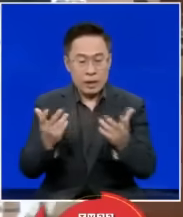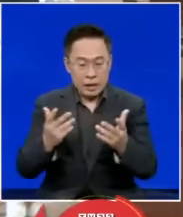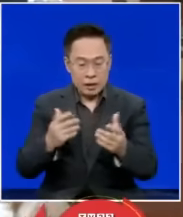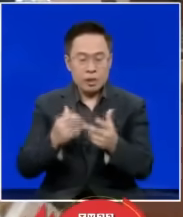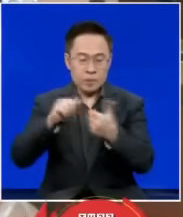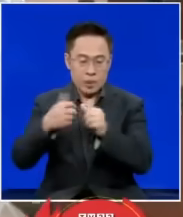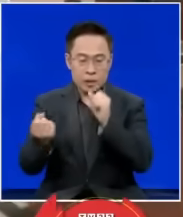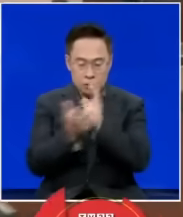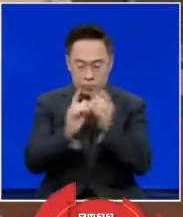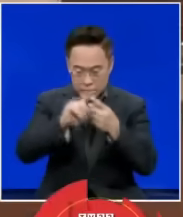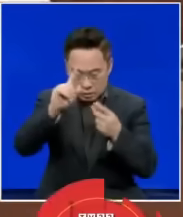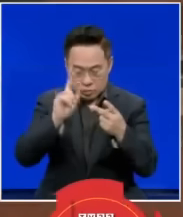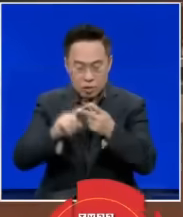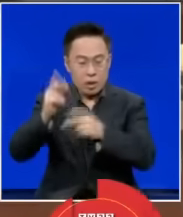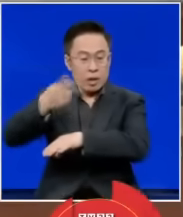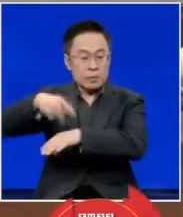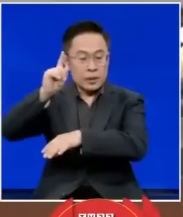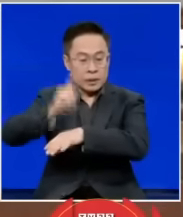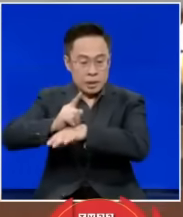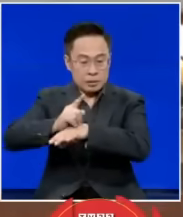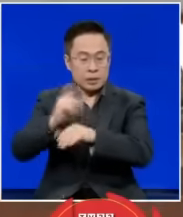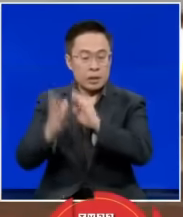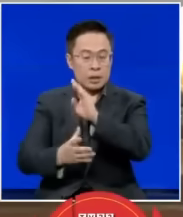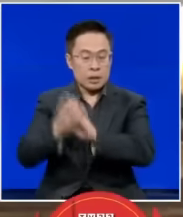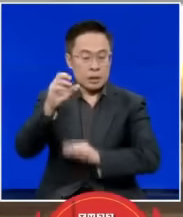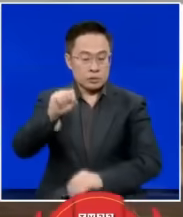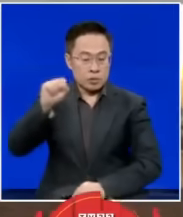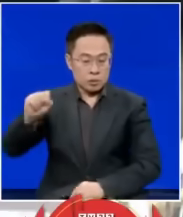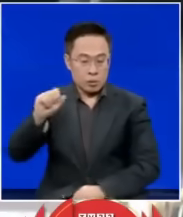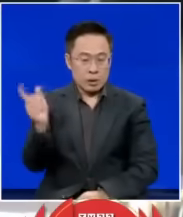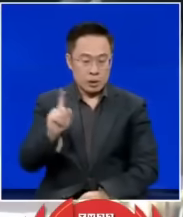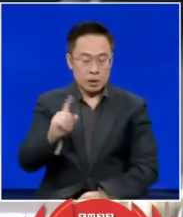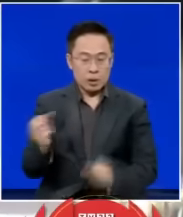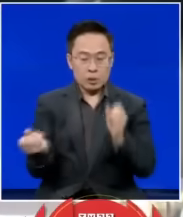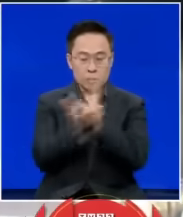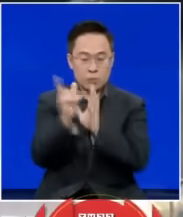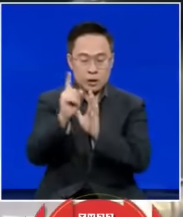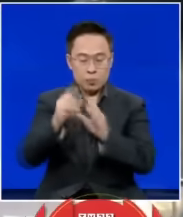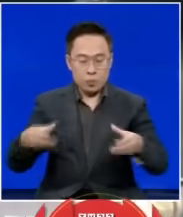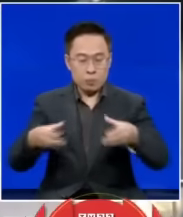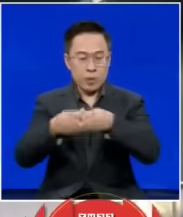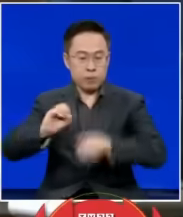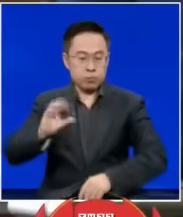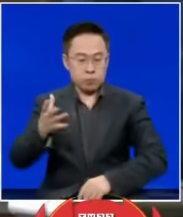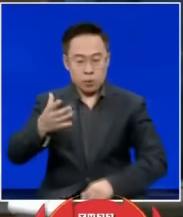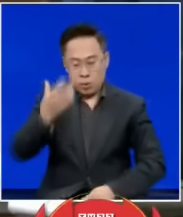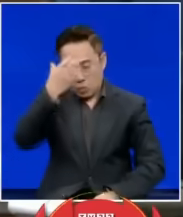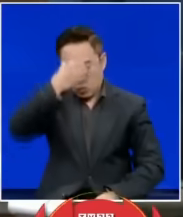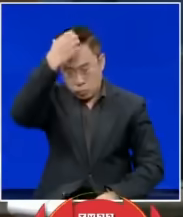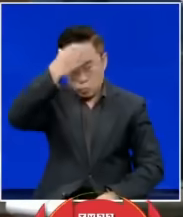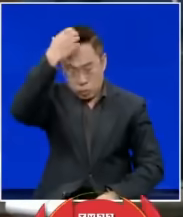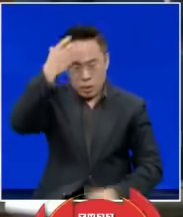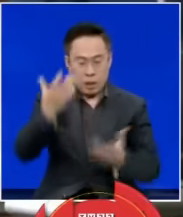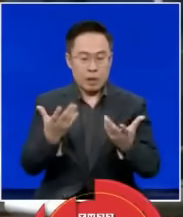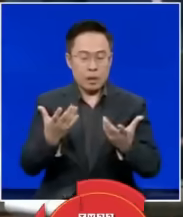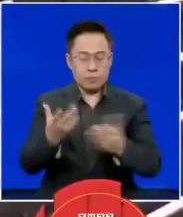ประธานสภายังต้องมานั่งจัดสรรกันใหม่ไหมทีนี้มันก็กระทบกันไปหมดและประธานสภาคือในสภาต้องโหวตเ